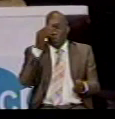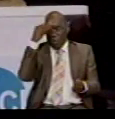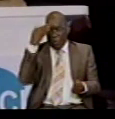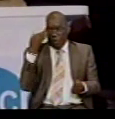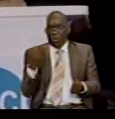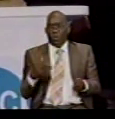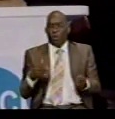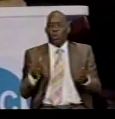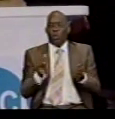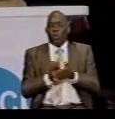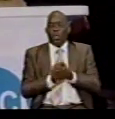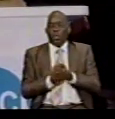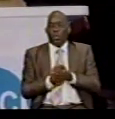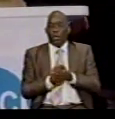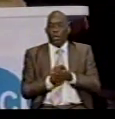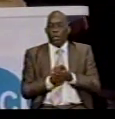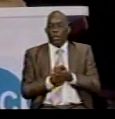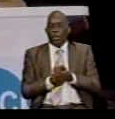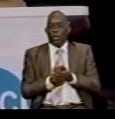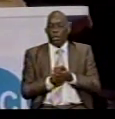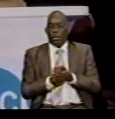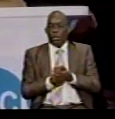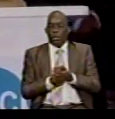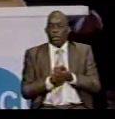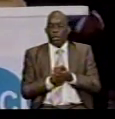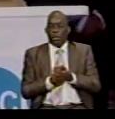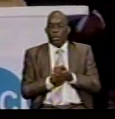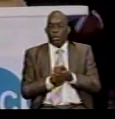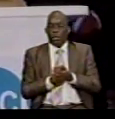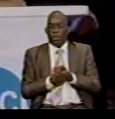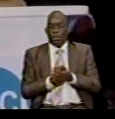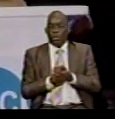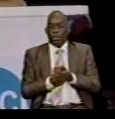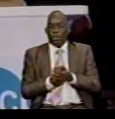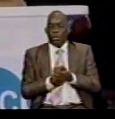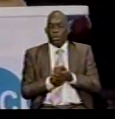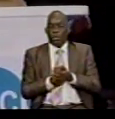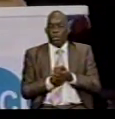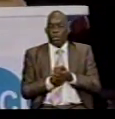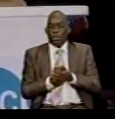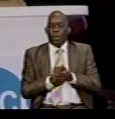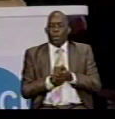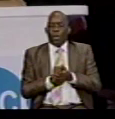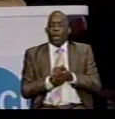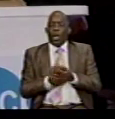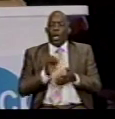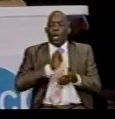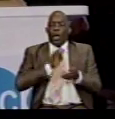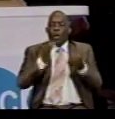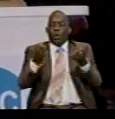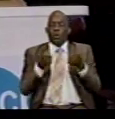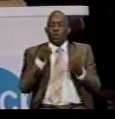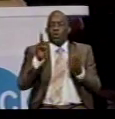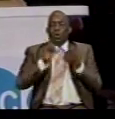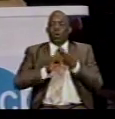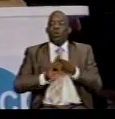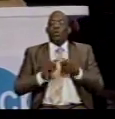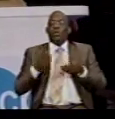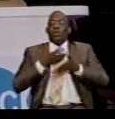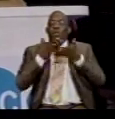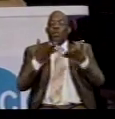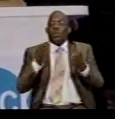tu crois et tu sais la certitude des choses que I nous want disons, you to give the loudest amen. Je veux que tu pries un plus grand